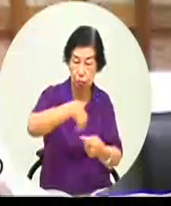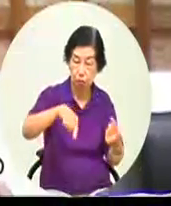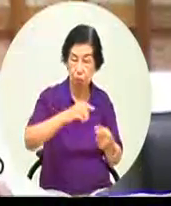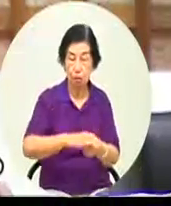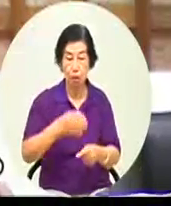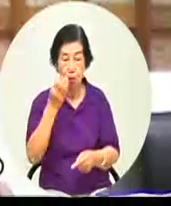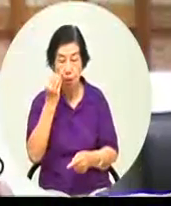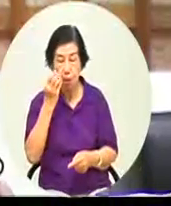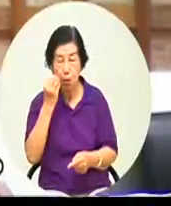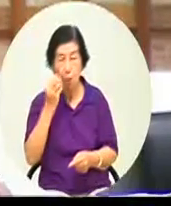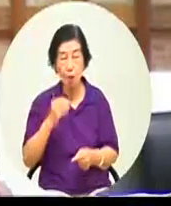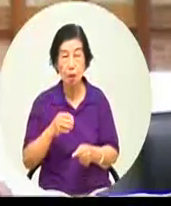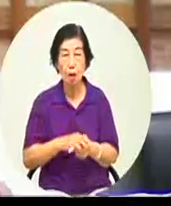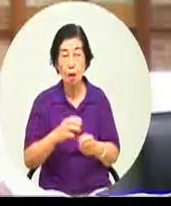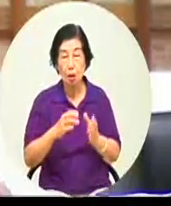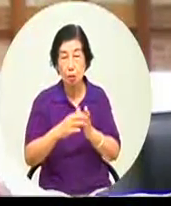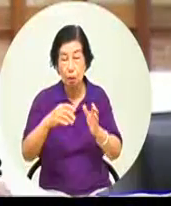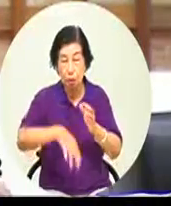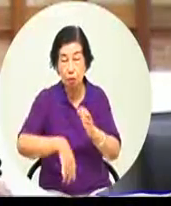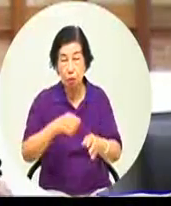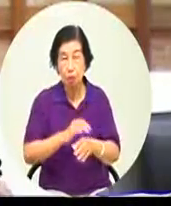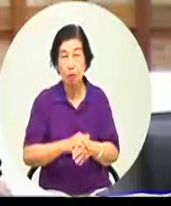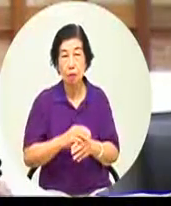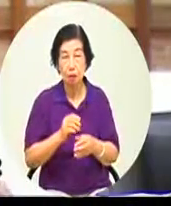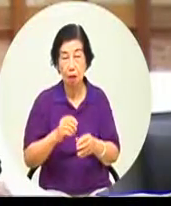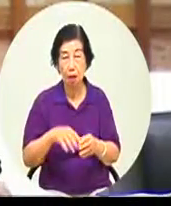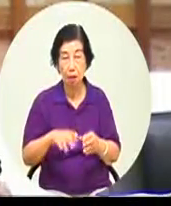个的一个内容跟内涵呢、啊，